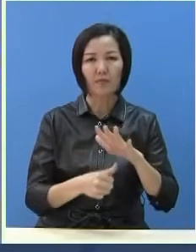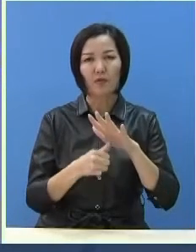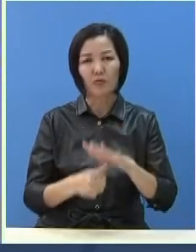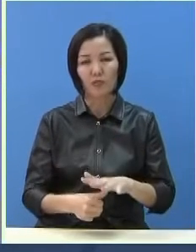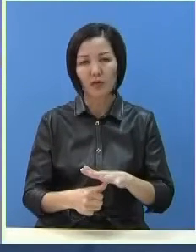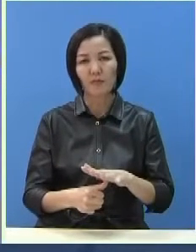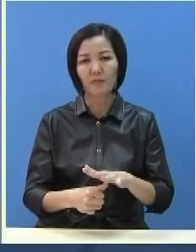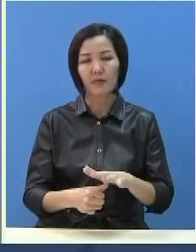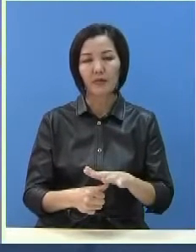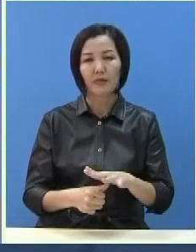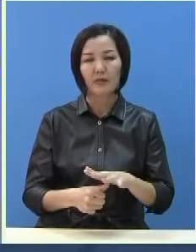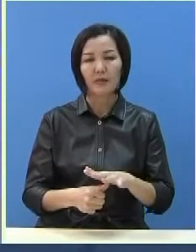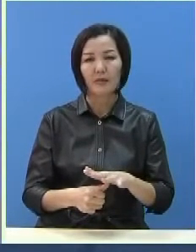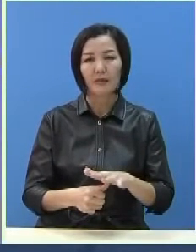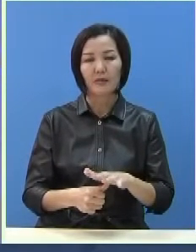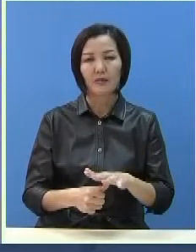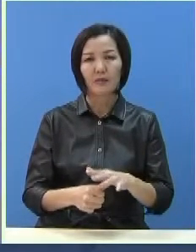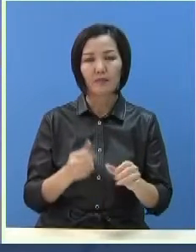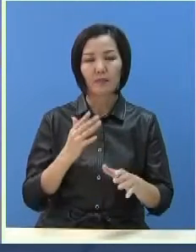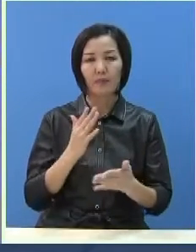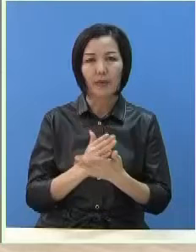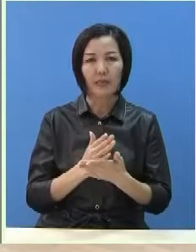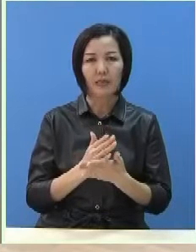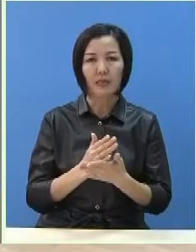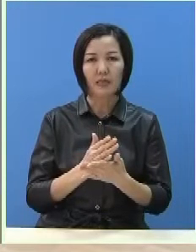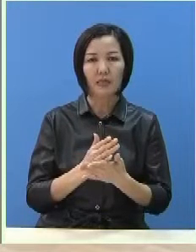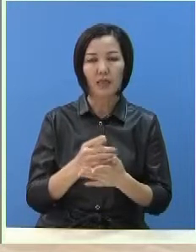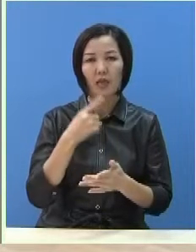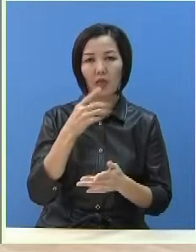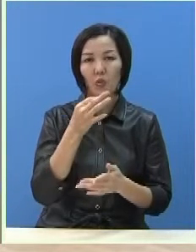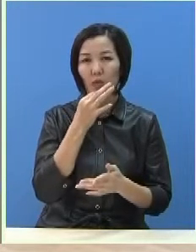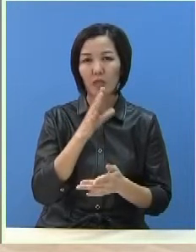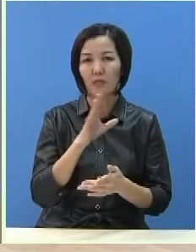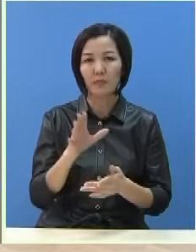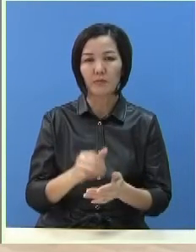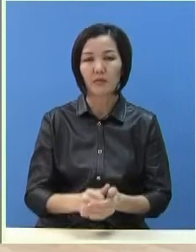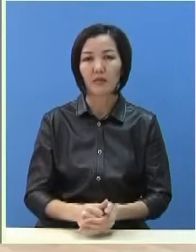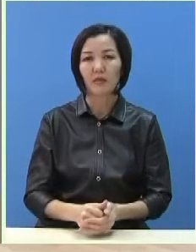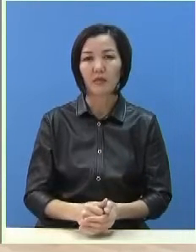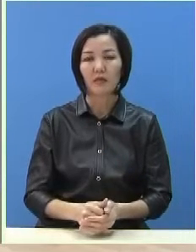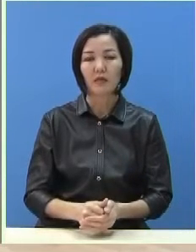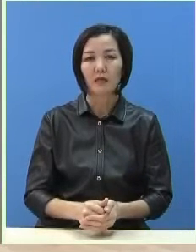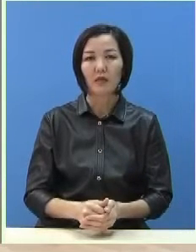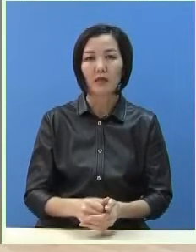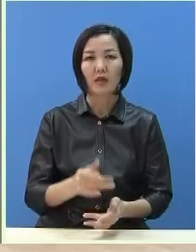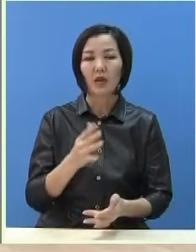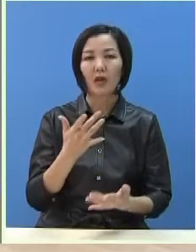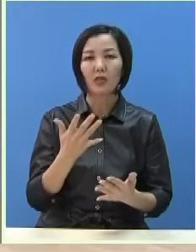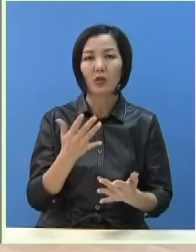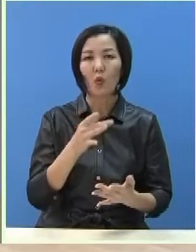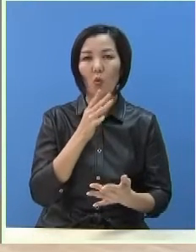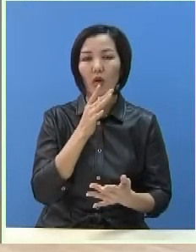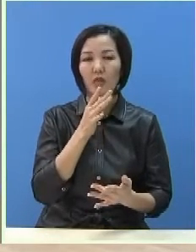адами құқықтарын аяқ асты ету бар да, бұл туралы айту әлі ерте емес пе бізге? Қанша уақытта құраламыз? Енді